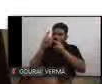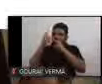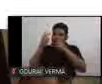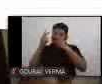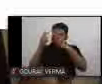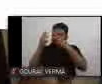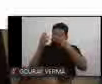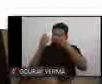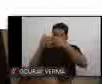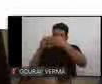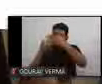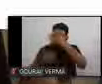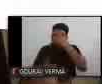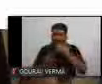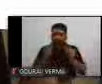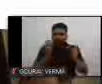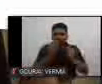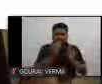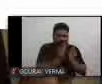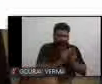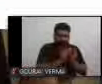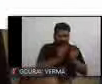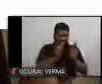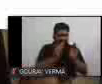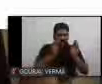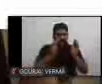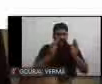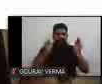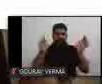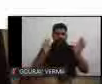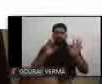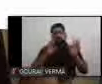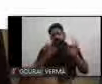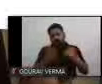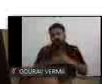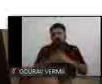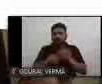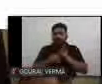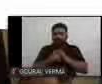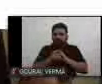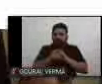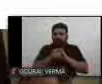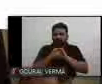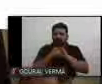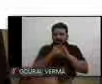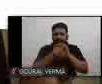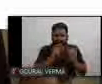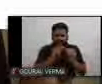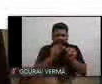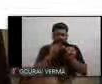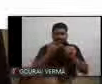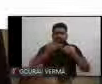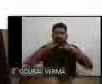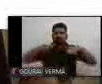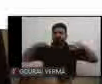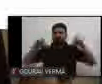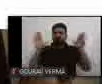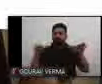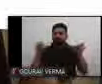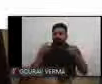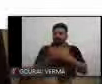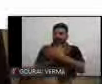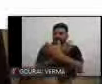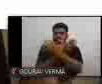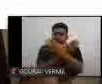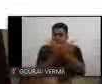छोटे डॉग से वो बड़ा डॉग हो गया, एक कैटरपिलर से एक बटरफ्लाई हो गया, तो ये पिक्चर्स के हिसाब से वो कैसे सीक्वेंसिंग